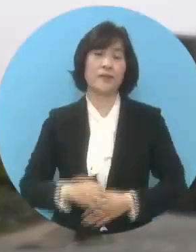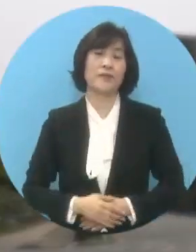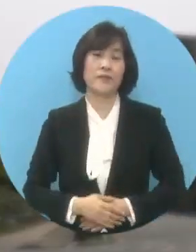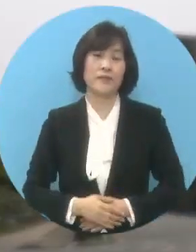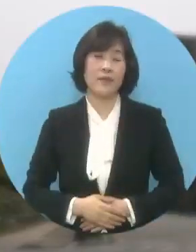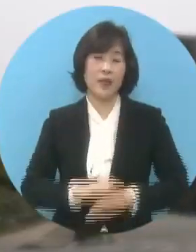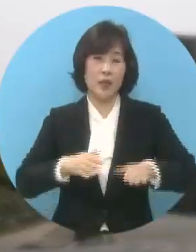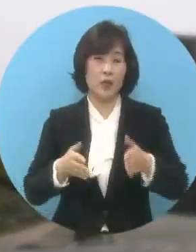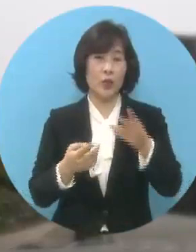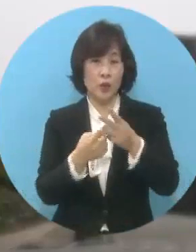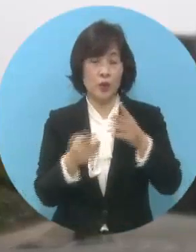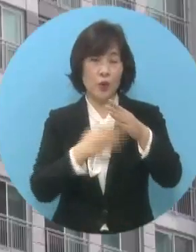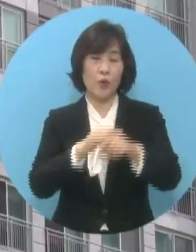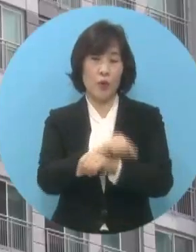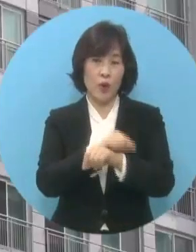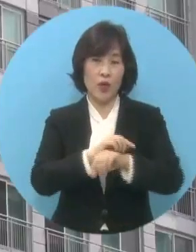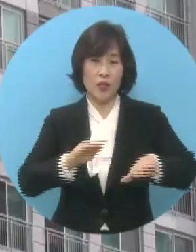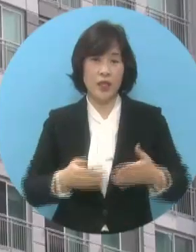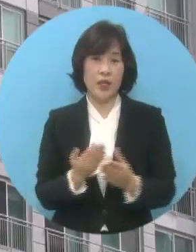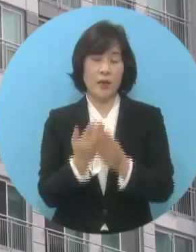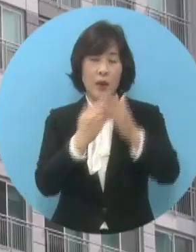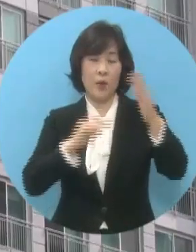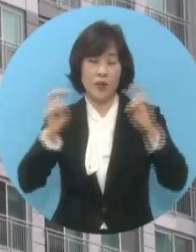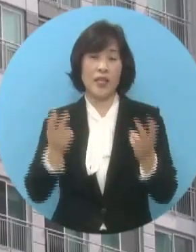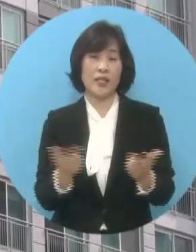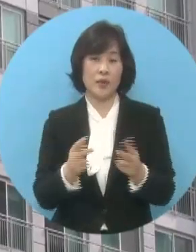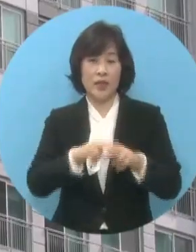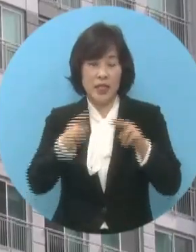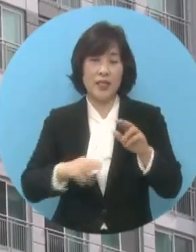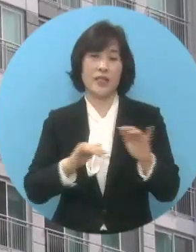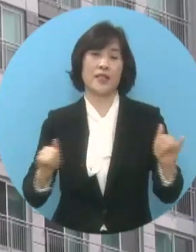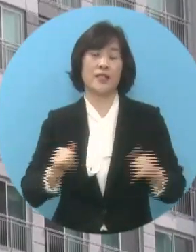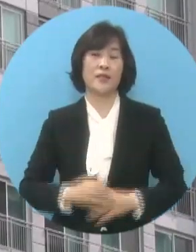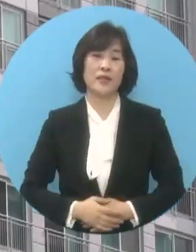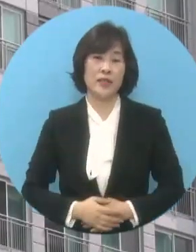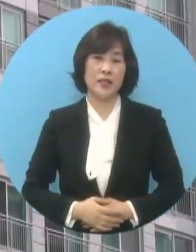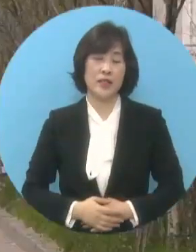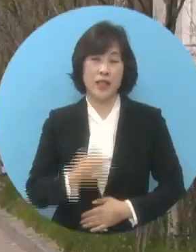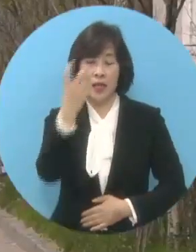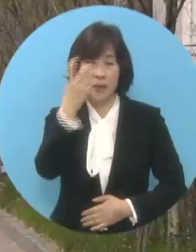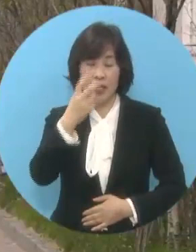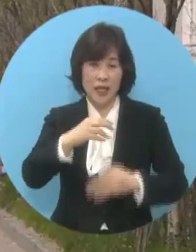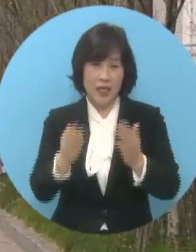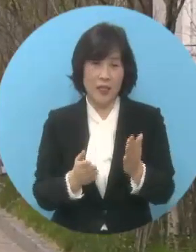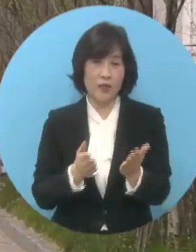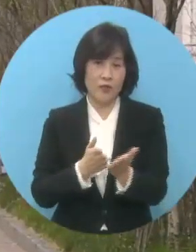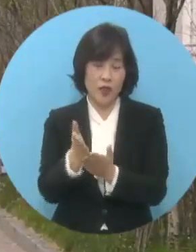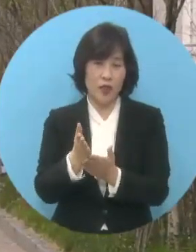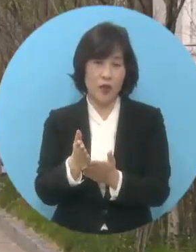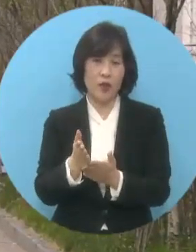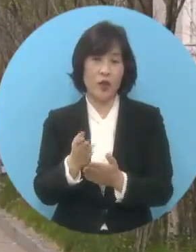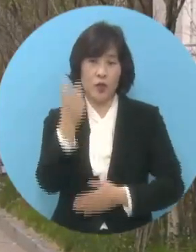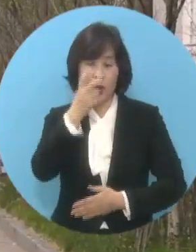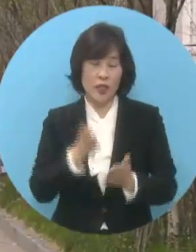대상은 전남도청 공직자와 전남개발공사 직원, 퇴직자 등입니다. 도는 감사관실 주관으로 조사